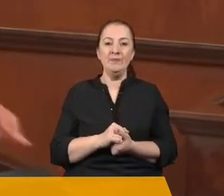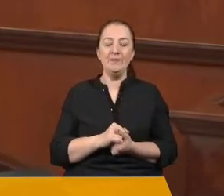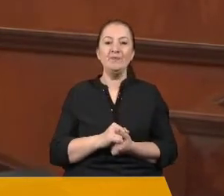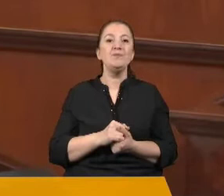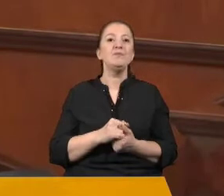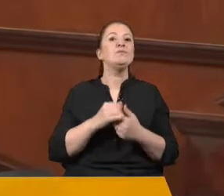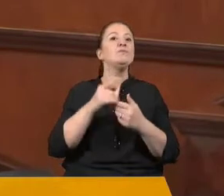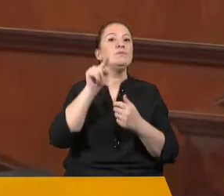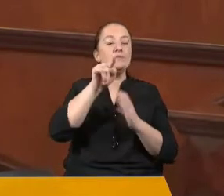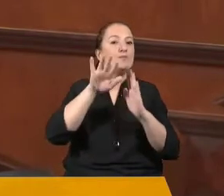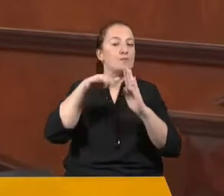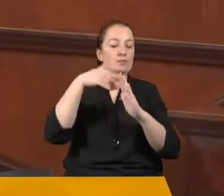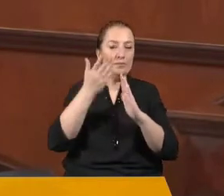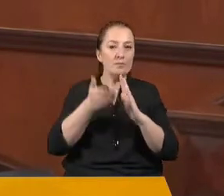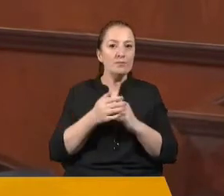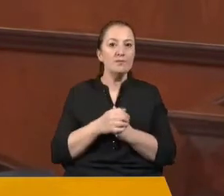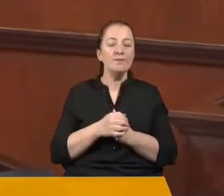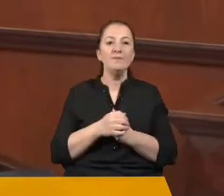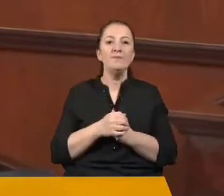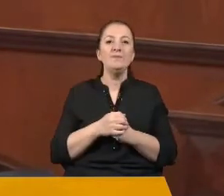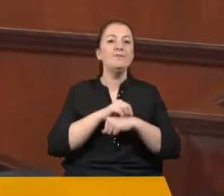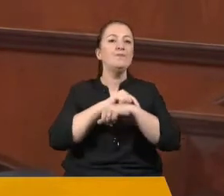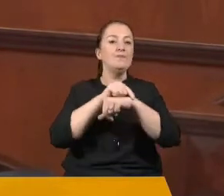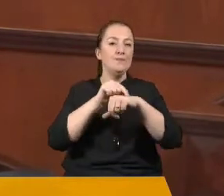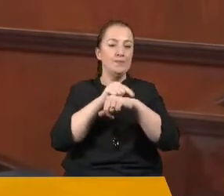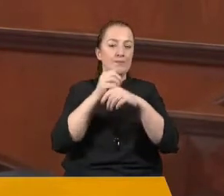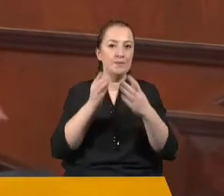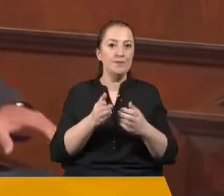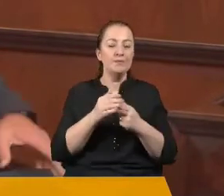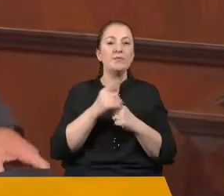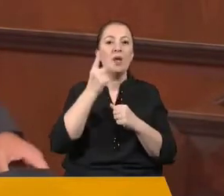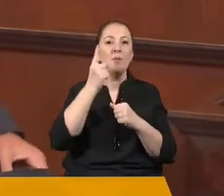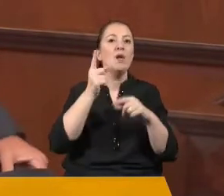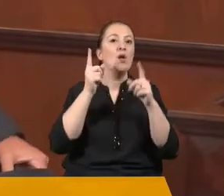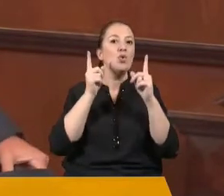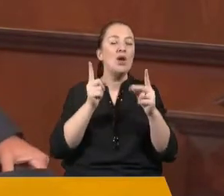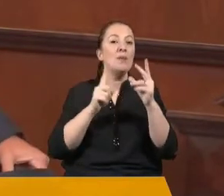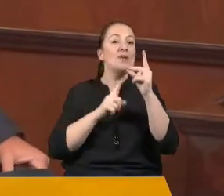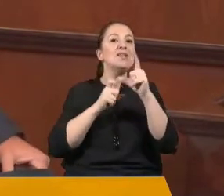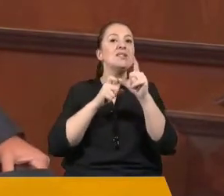Lakin ondan sonraki süreçlerde bir dönem İSKİ